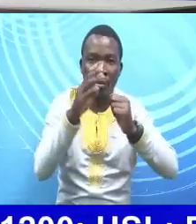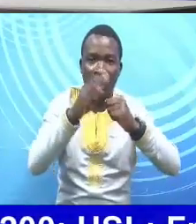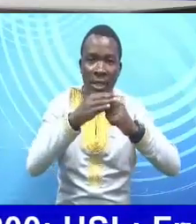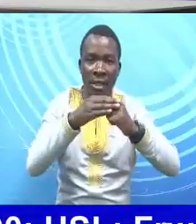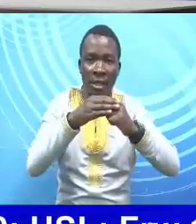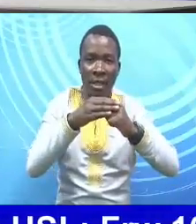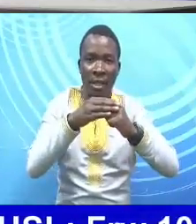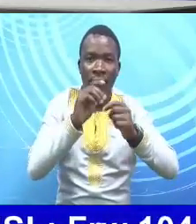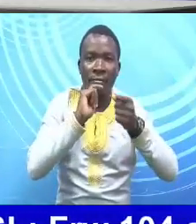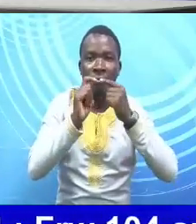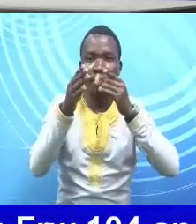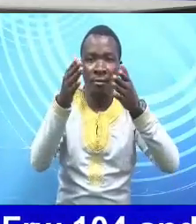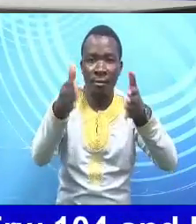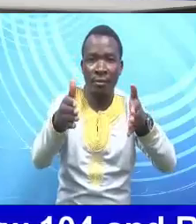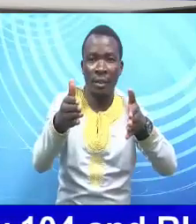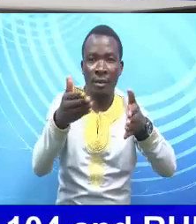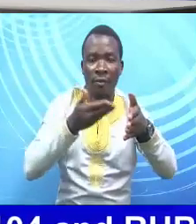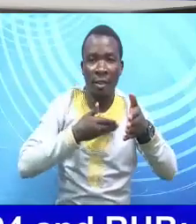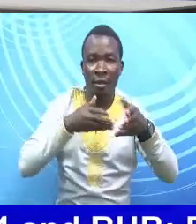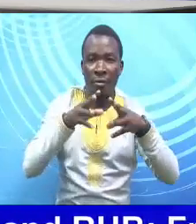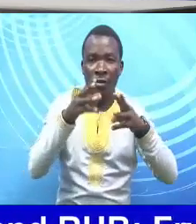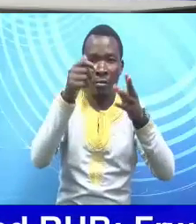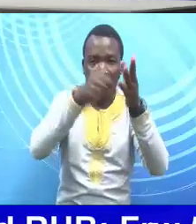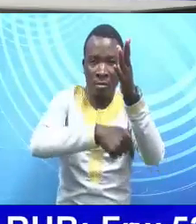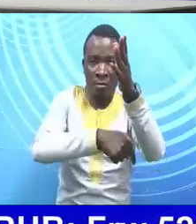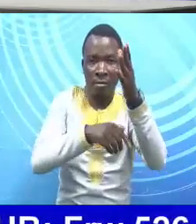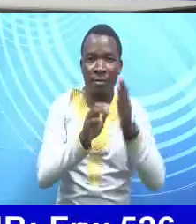na seresenarishamo ko badufitiye inkuru ku buryo burambuye.